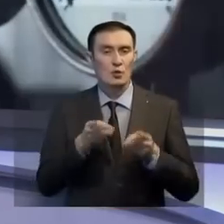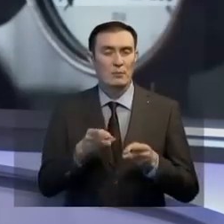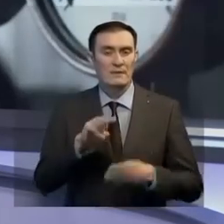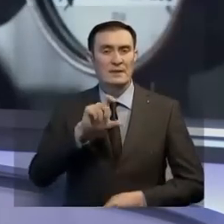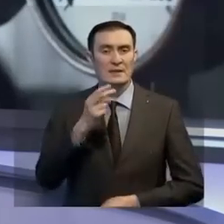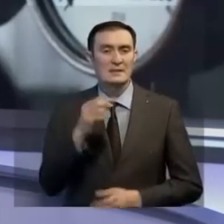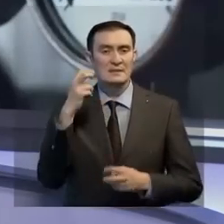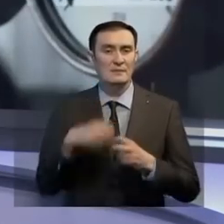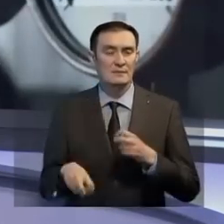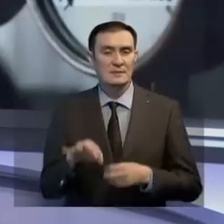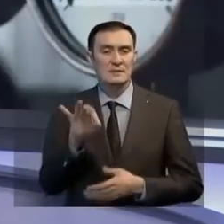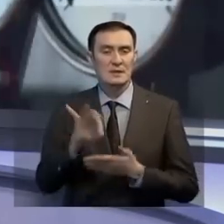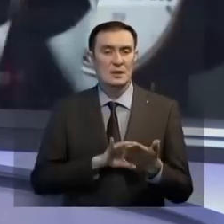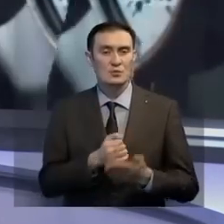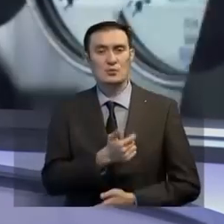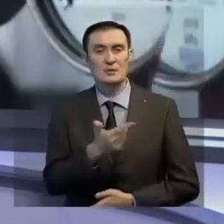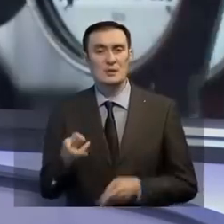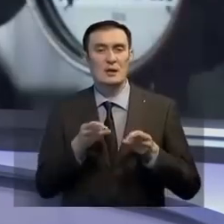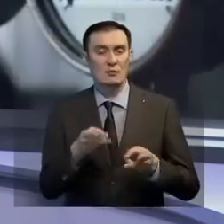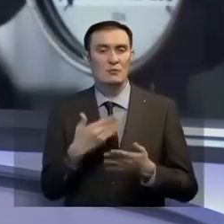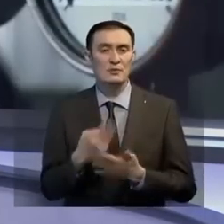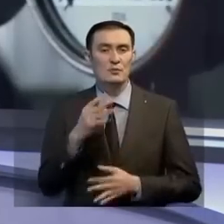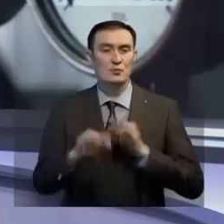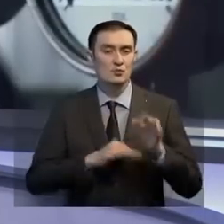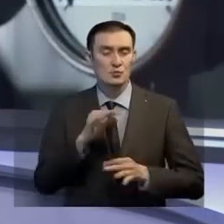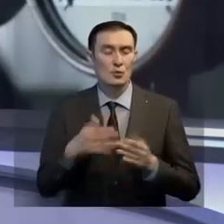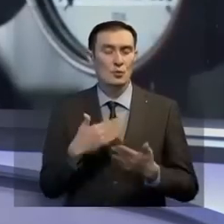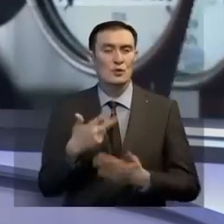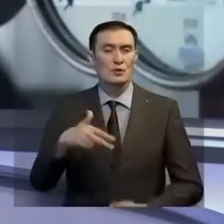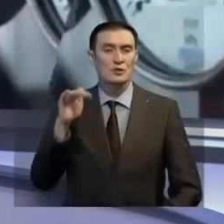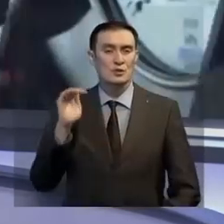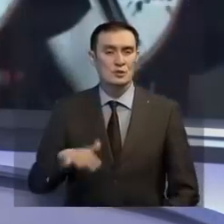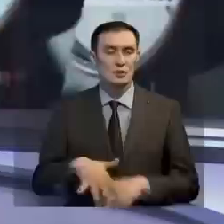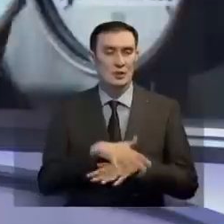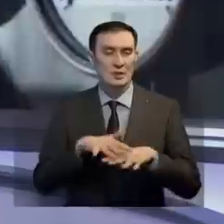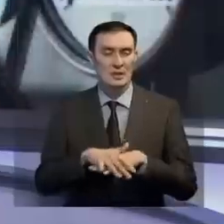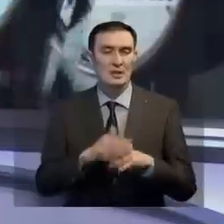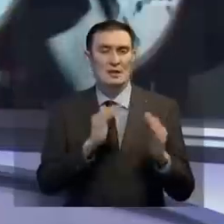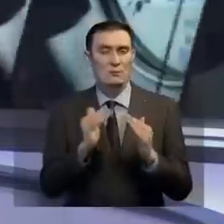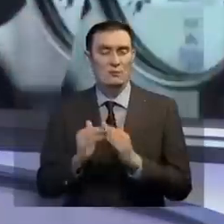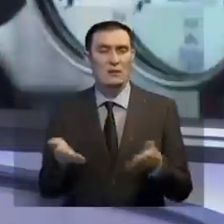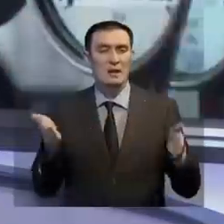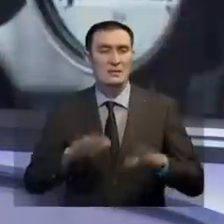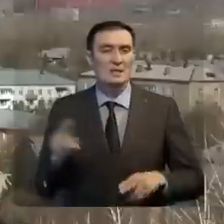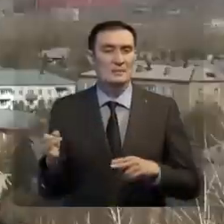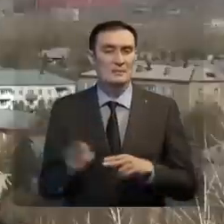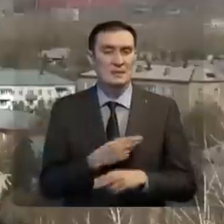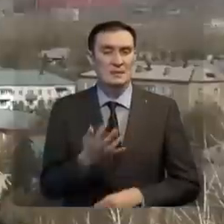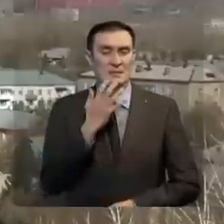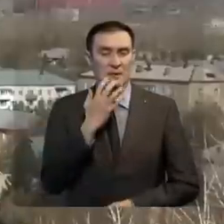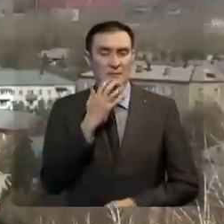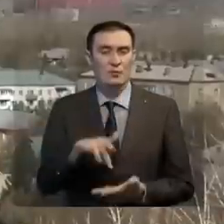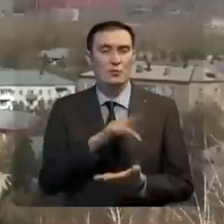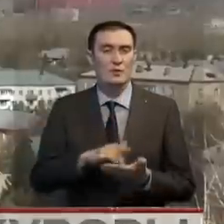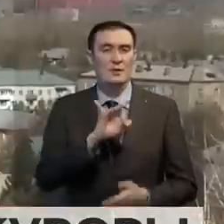на ТЭЦ вышли из строя сразу несколько котлов. Почти двое суток около 30 тысяч жителей многоэтажек оставались без стабильного